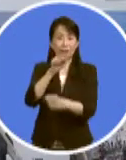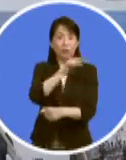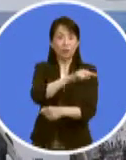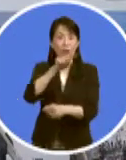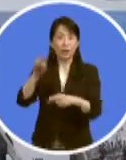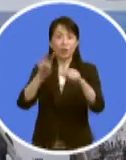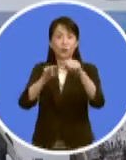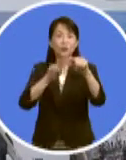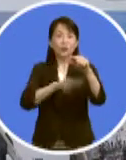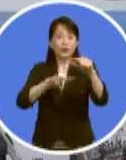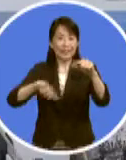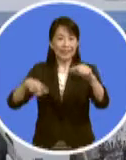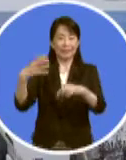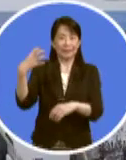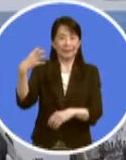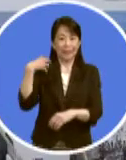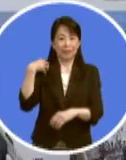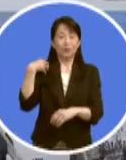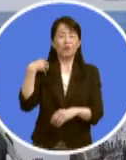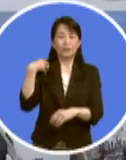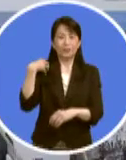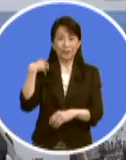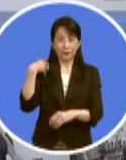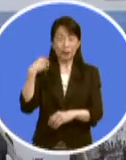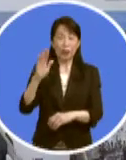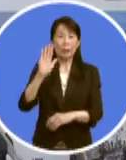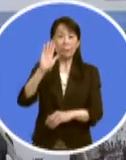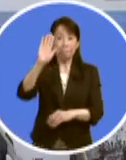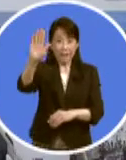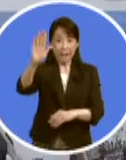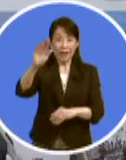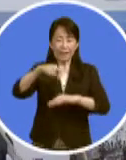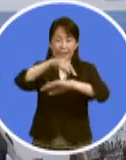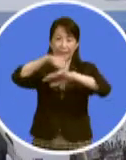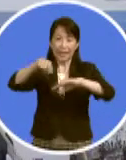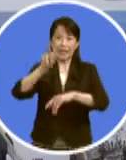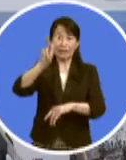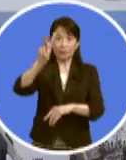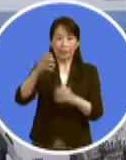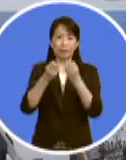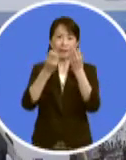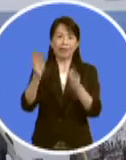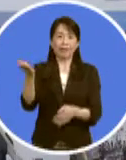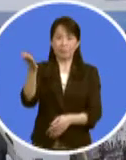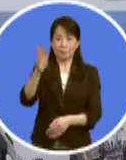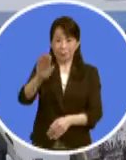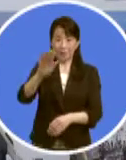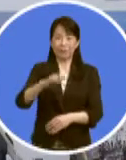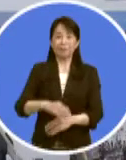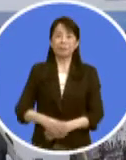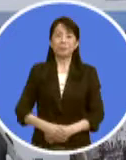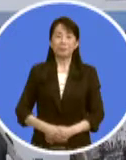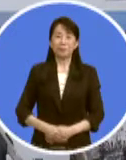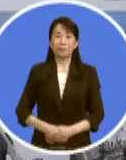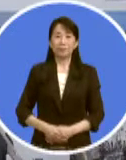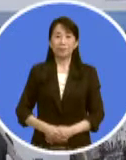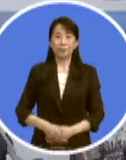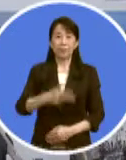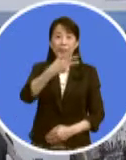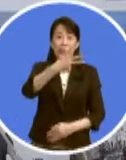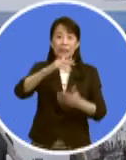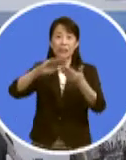中心になって司令塔となってやっていく未来戦略課を設置を致しますそれからあの